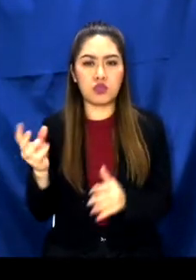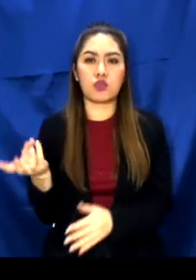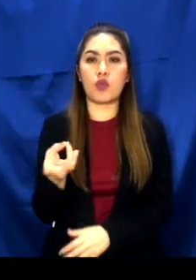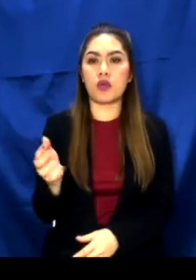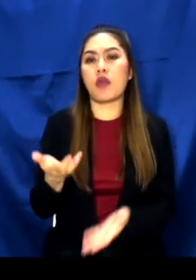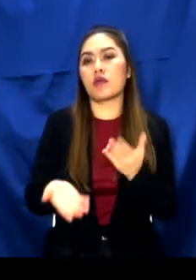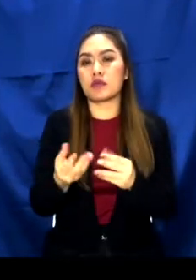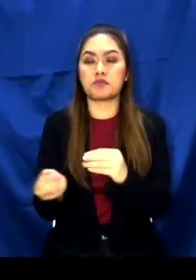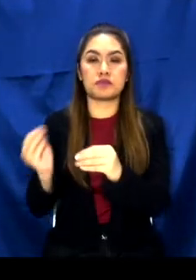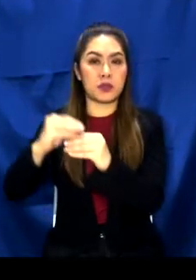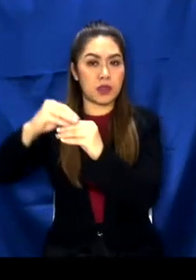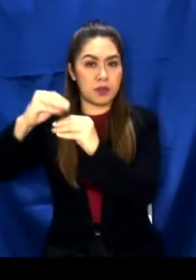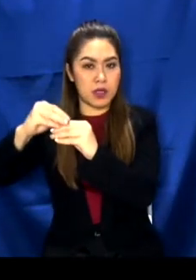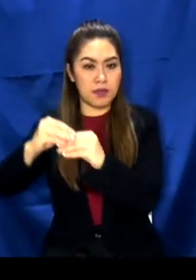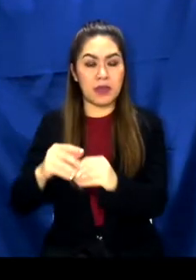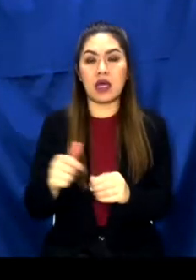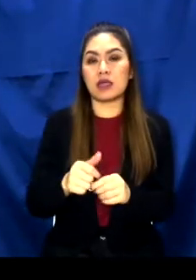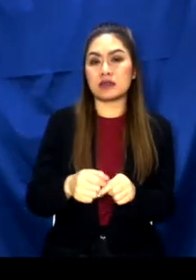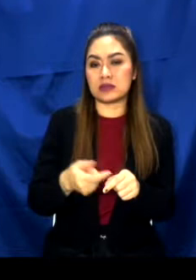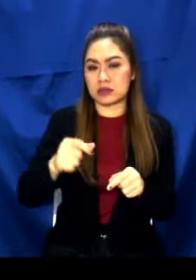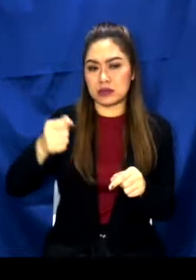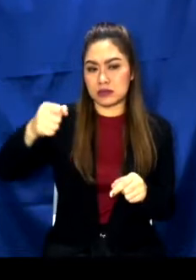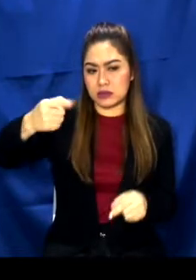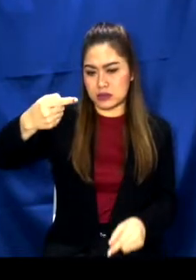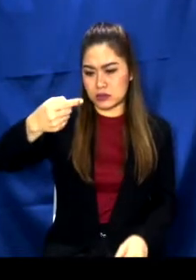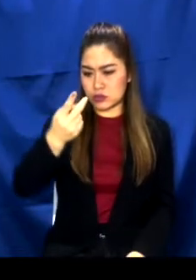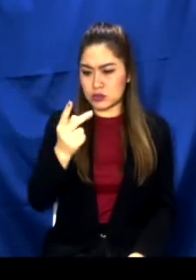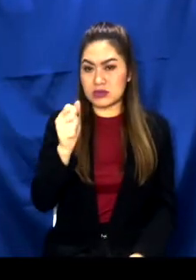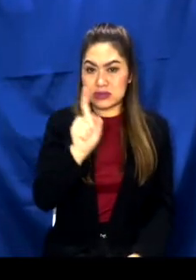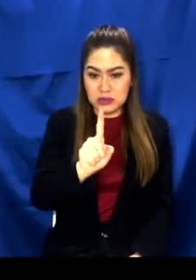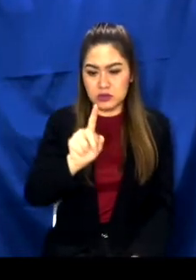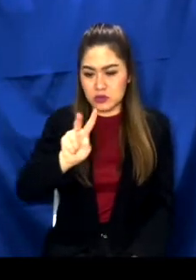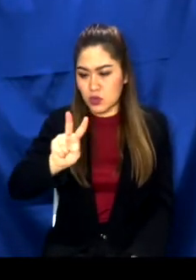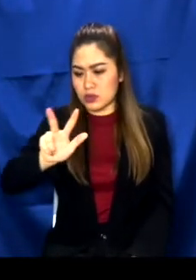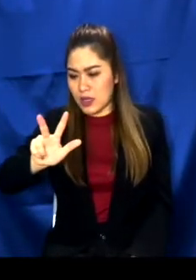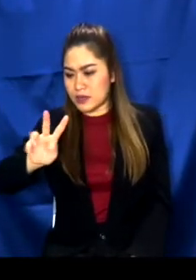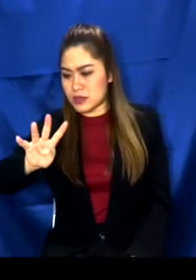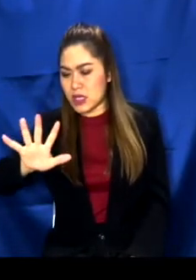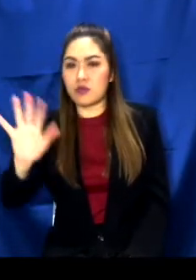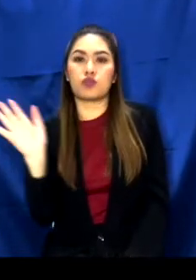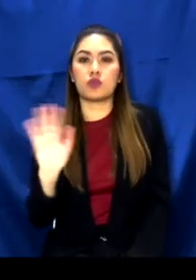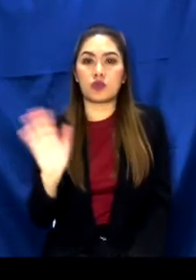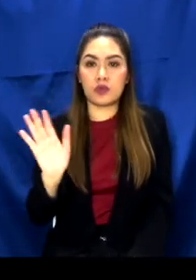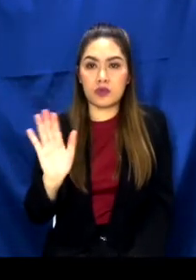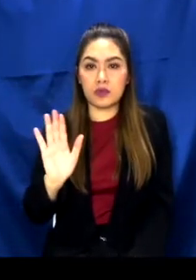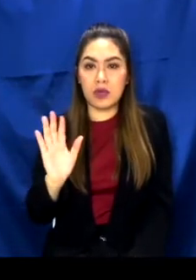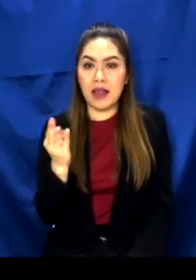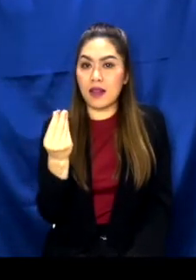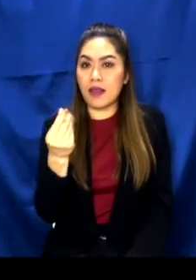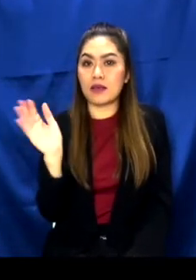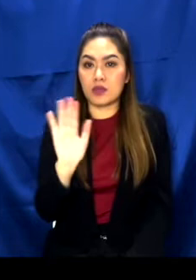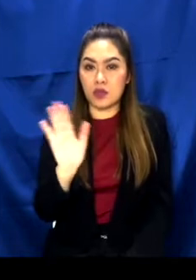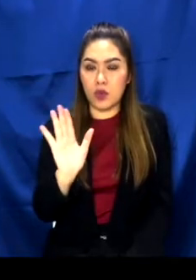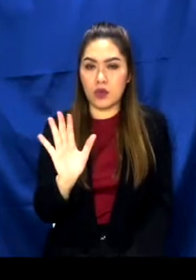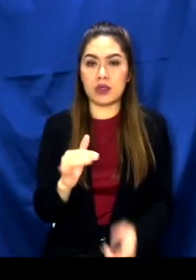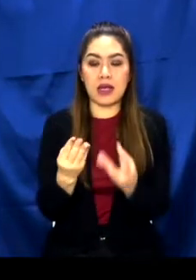ไปเลยค่ะแต่ว่าตัวอื่นนะคะช่องอื่น1 2 3 4 5ตรงเนี้ยเราไม่ต้องใส่นะคะไม่ต้องใส่ตัวเลขให้ใส่